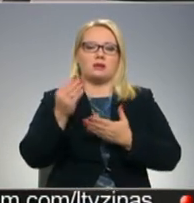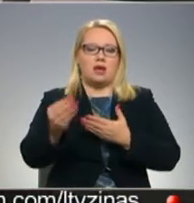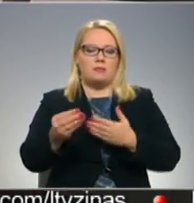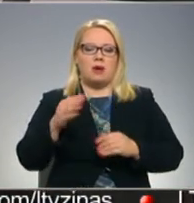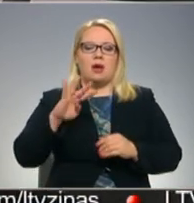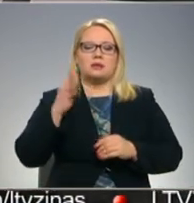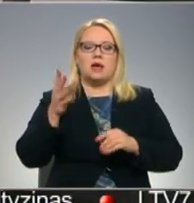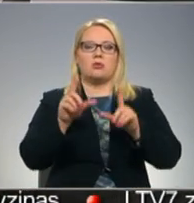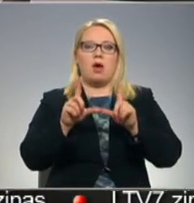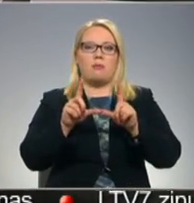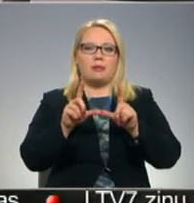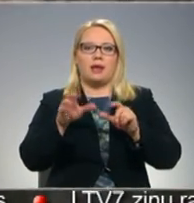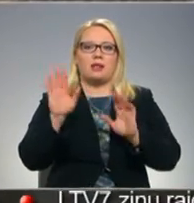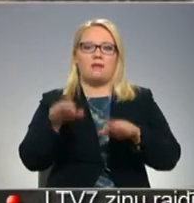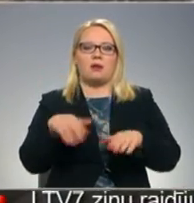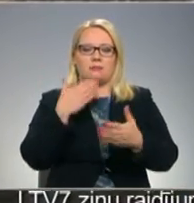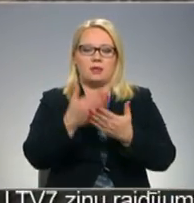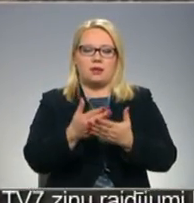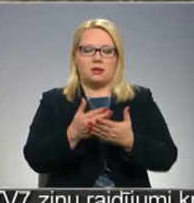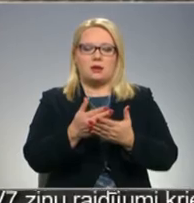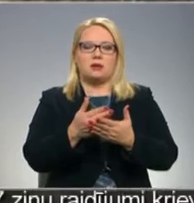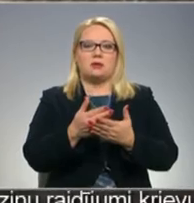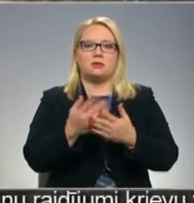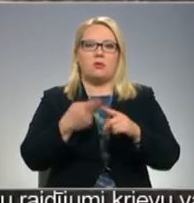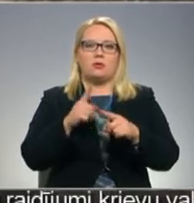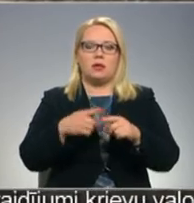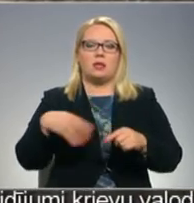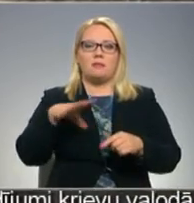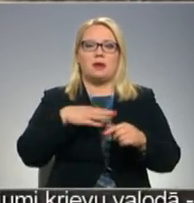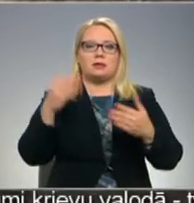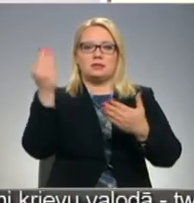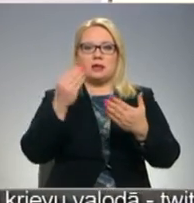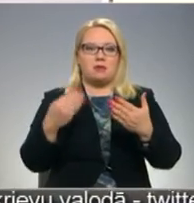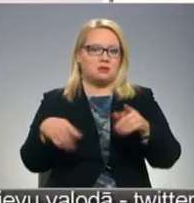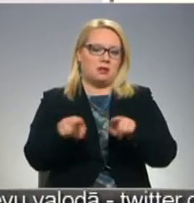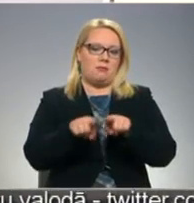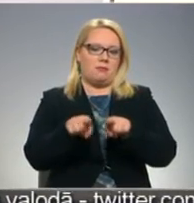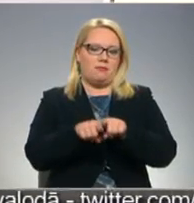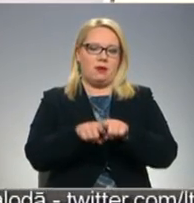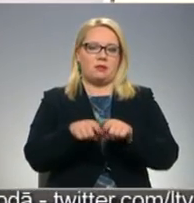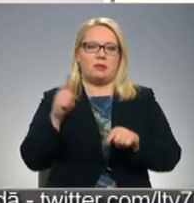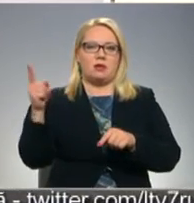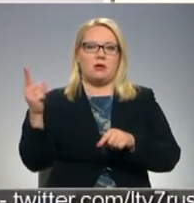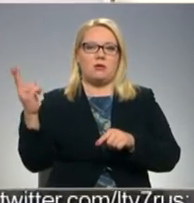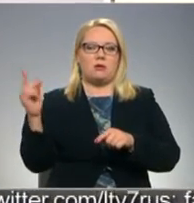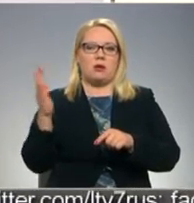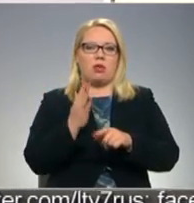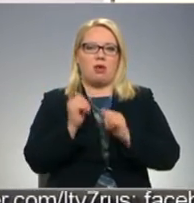elektroniski zīmēt un visu pie viena. Visu pie viena. Paroli līdz un tad mēs tur zīmēsim tā patās. Man jau būs jānāk viņiem līdz, viņi